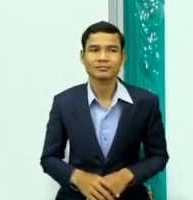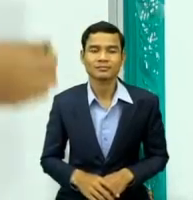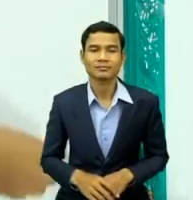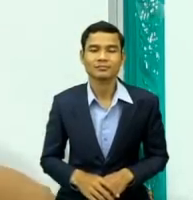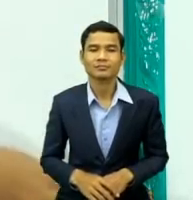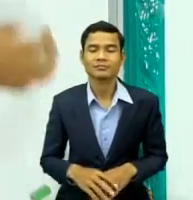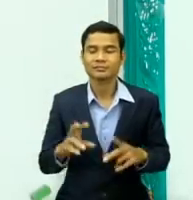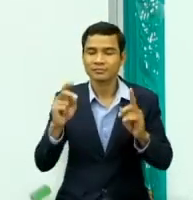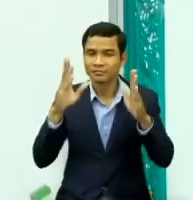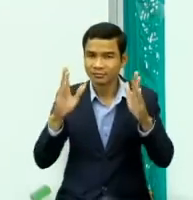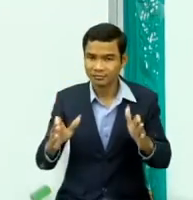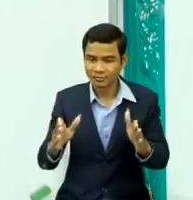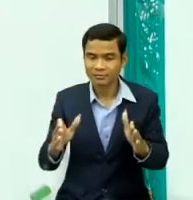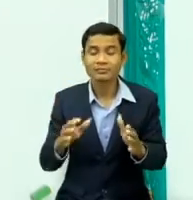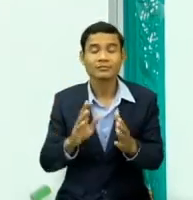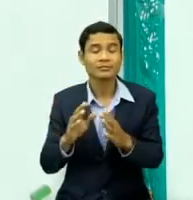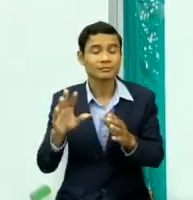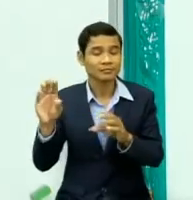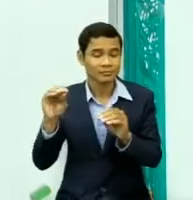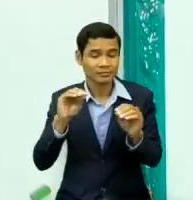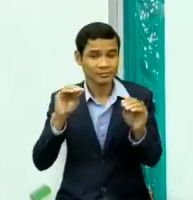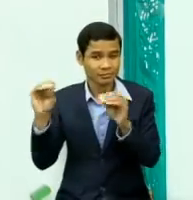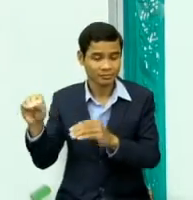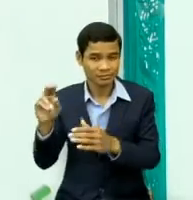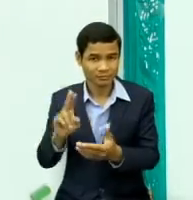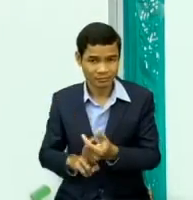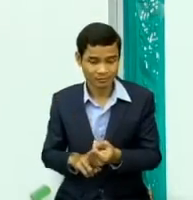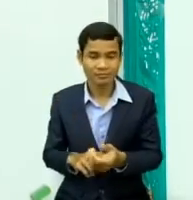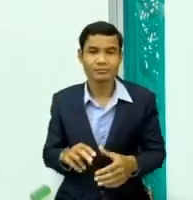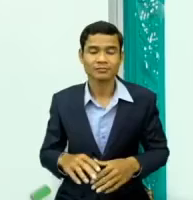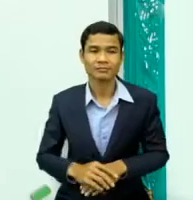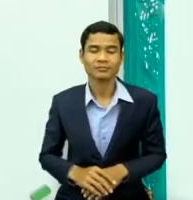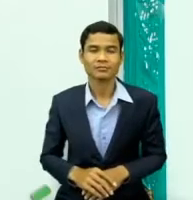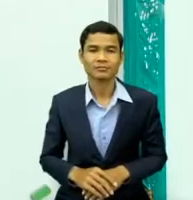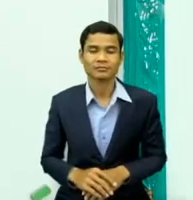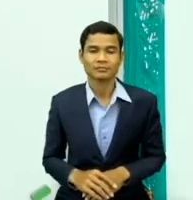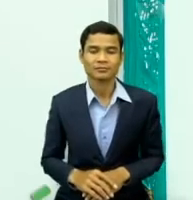chà này cứ đo ăn tạo bọn này tốt mùi lại sân nó con